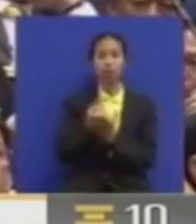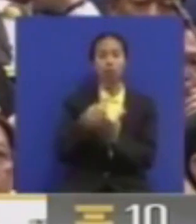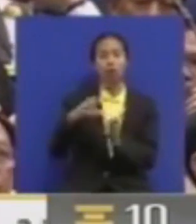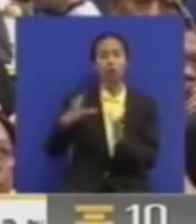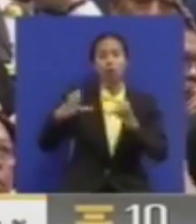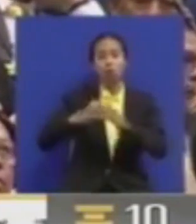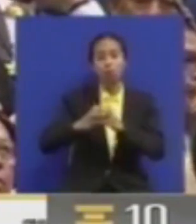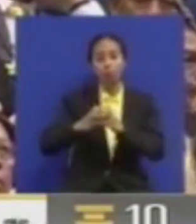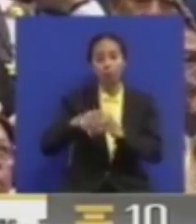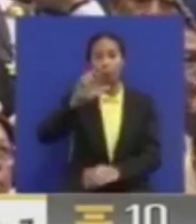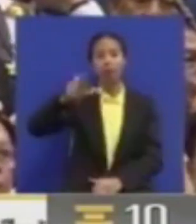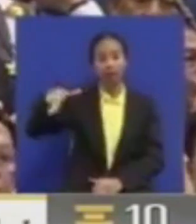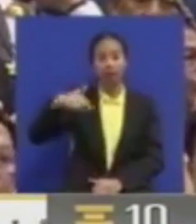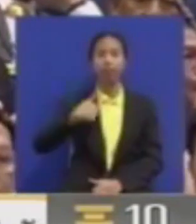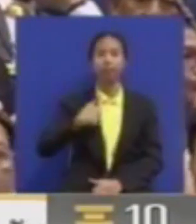นายอัธพล